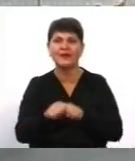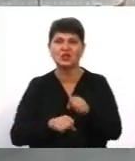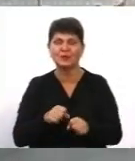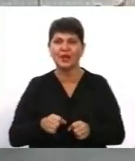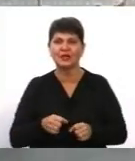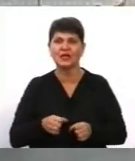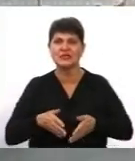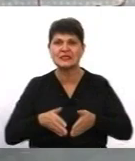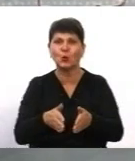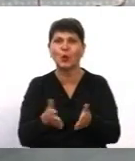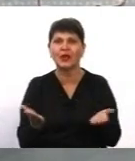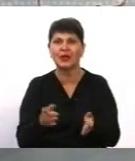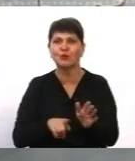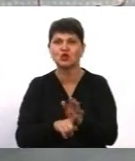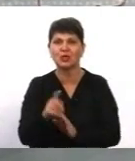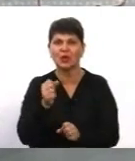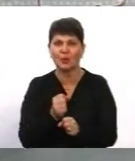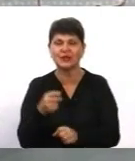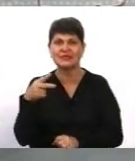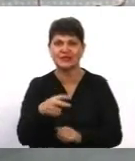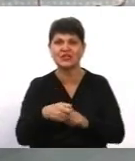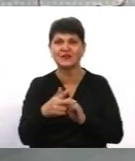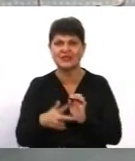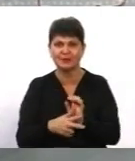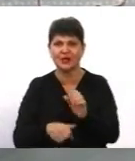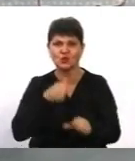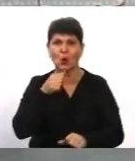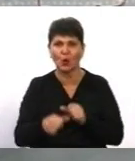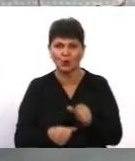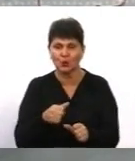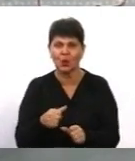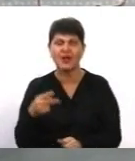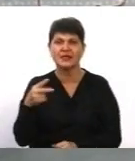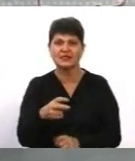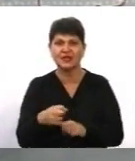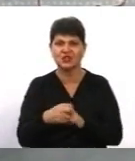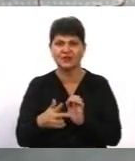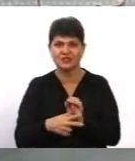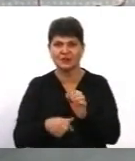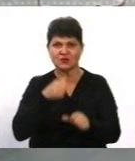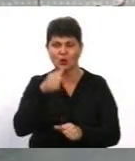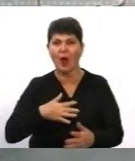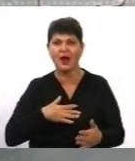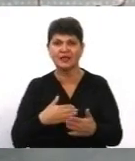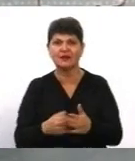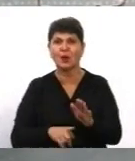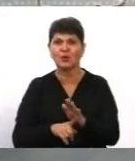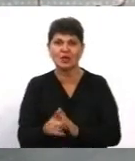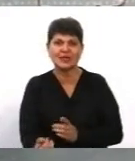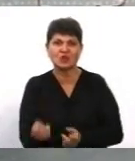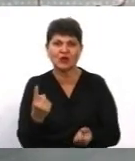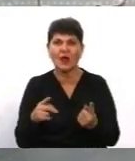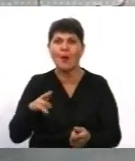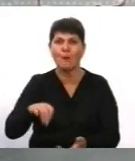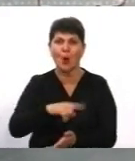ми почали робити тільки з 2018 року. От з 2018 року вони активно почали з'являтися по місту. Я